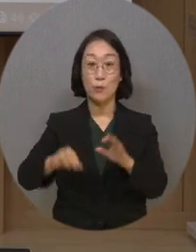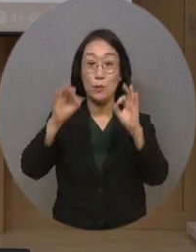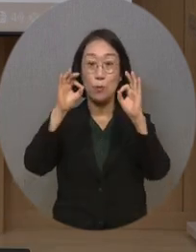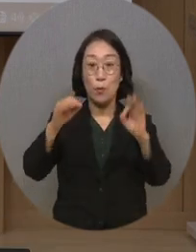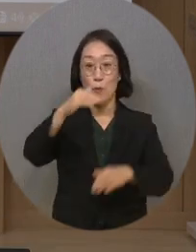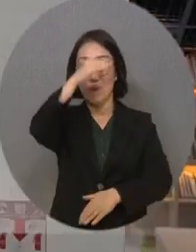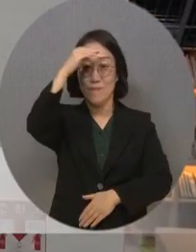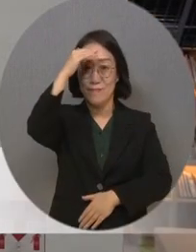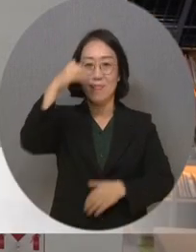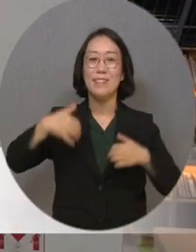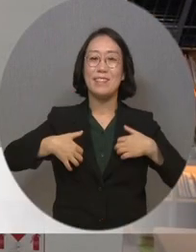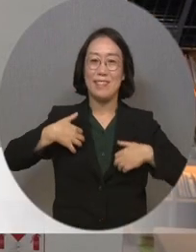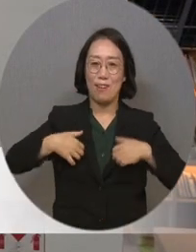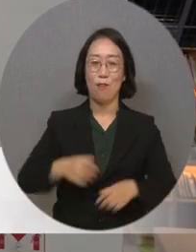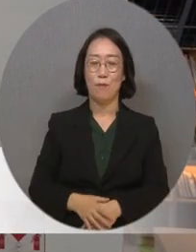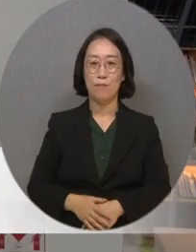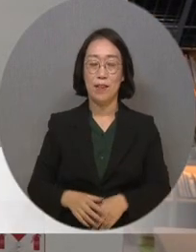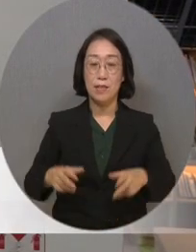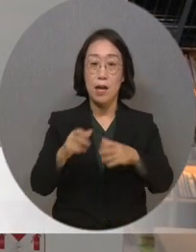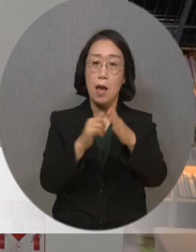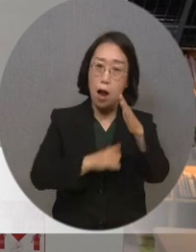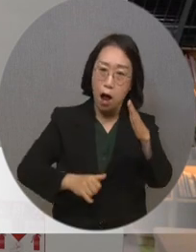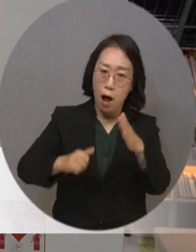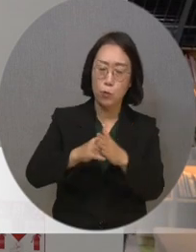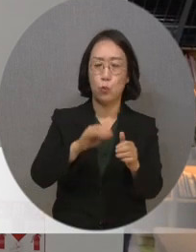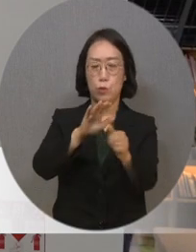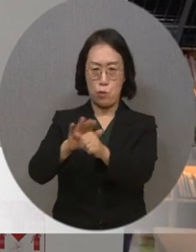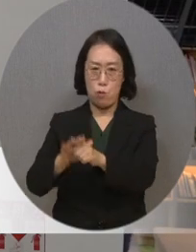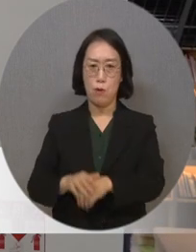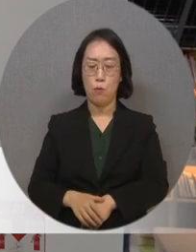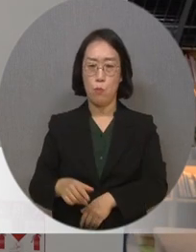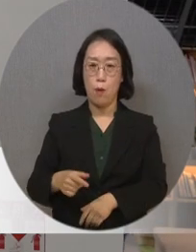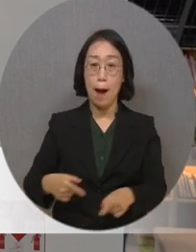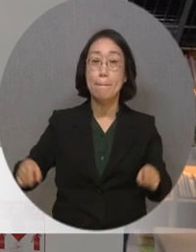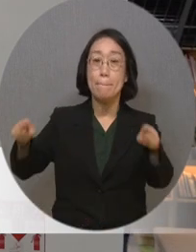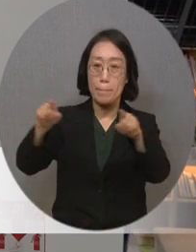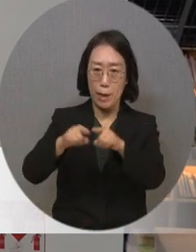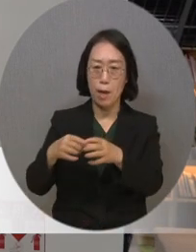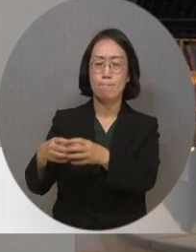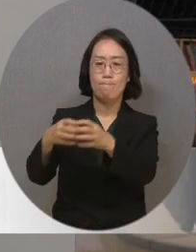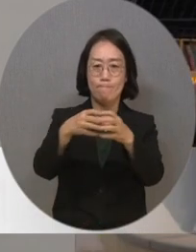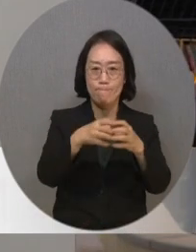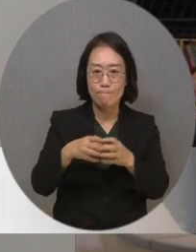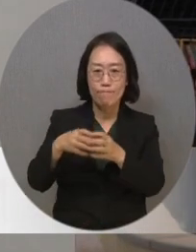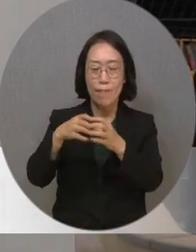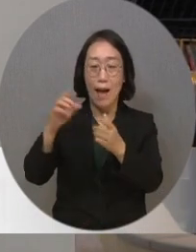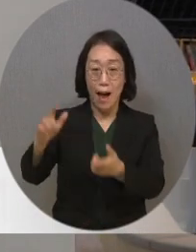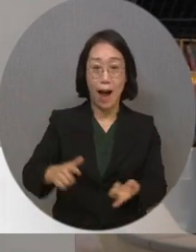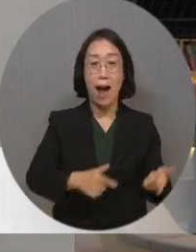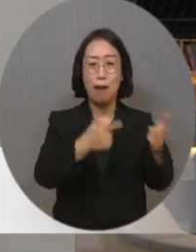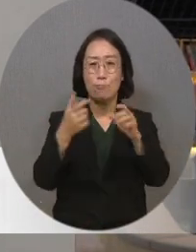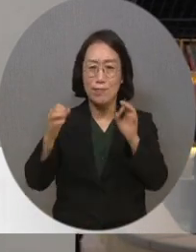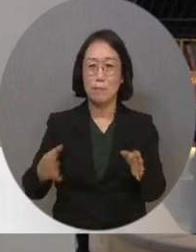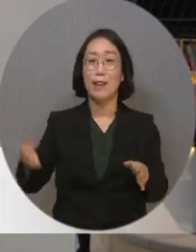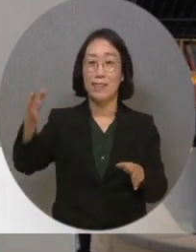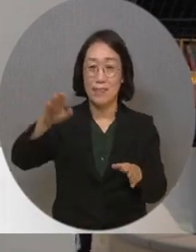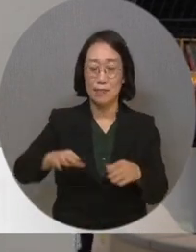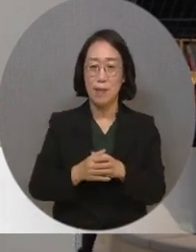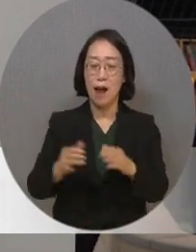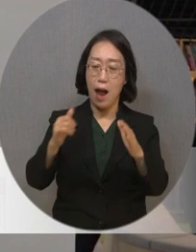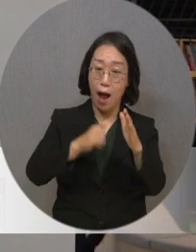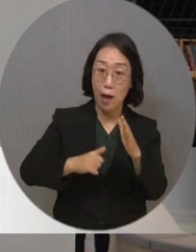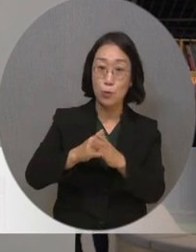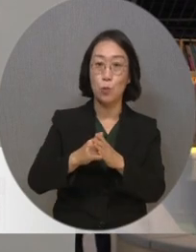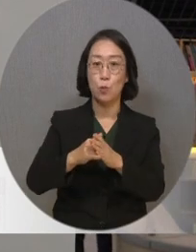즐거움을 선물했습니다. 장애인 가족을 지원하고 장애인과 함께 더불어 즐겁게 하루의 행사지만 가족과